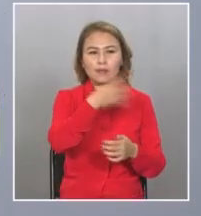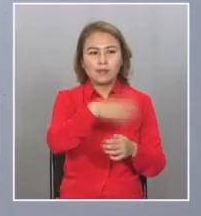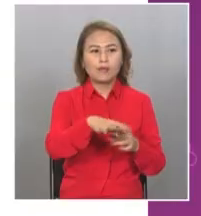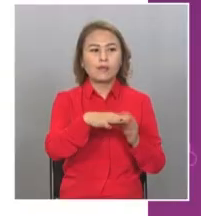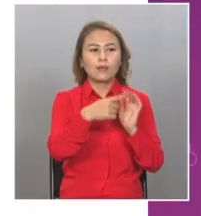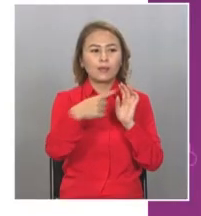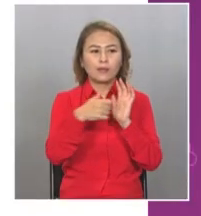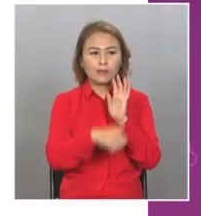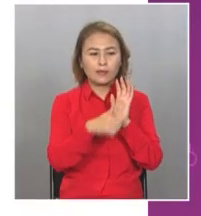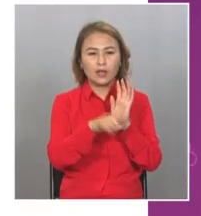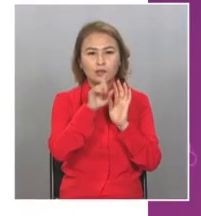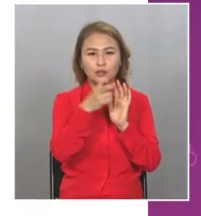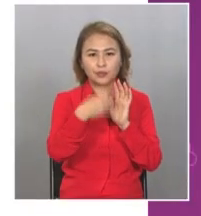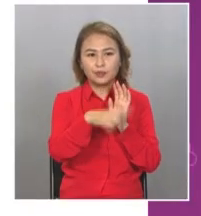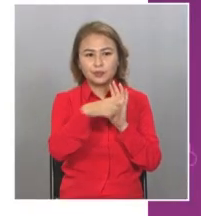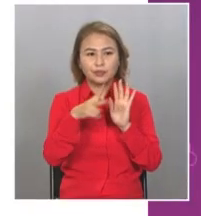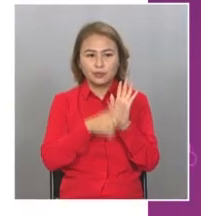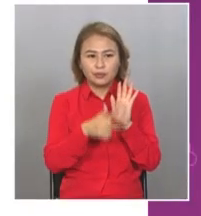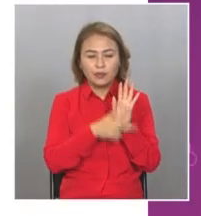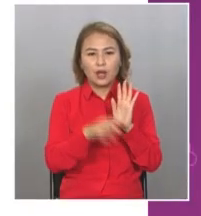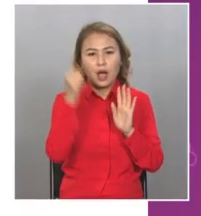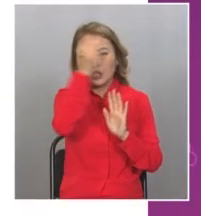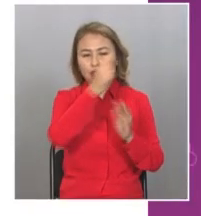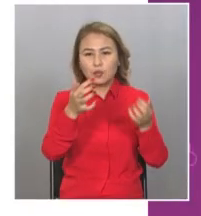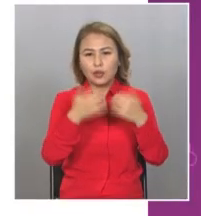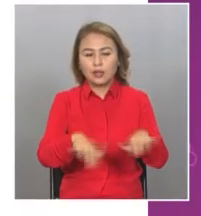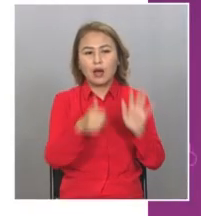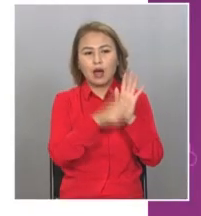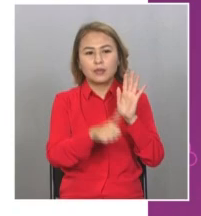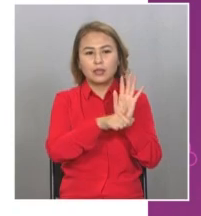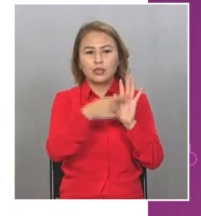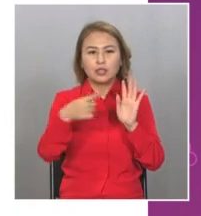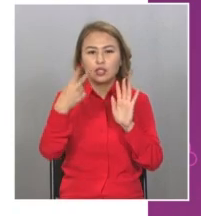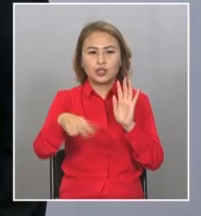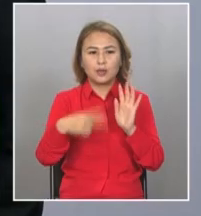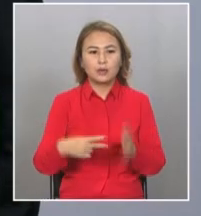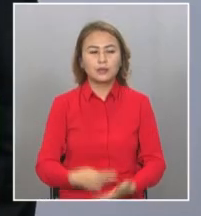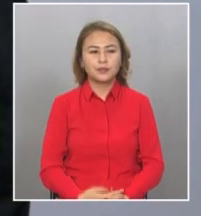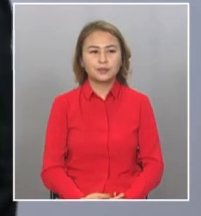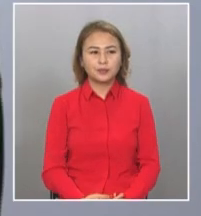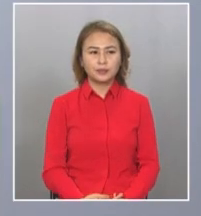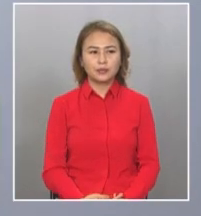40-60 ендіктерде 120-80, ал жыл бойындағы радиациялық баланс 60-20-ні құрайды.